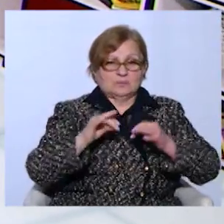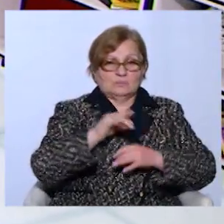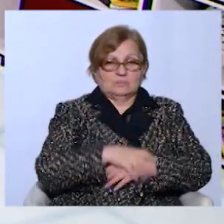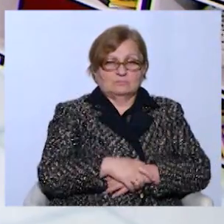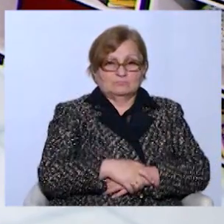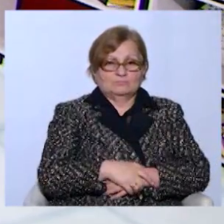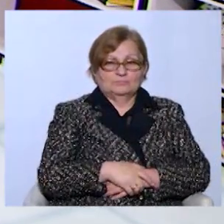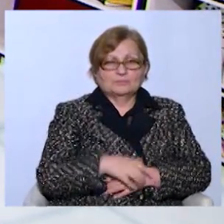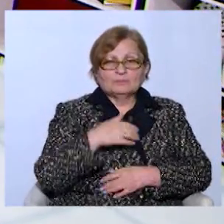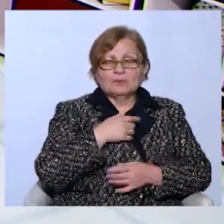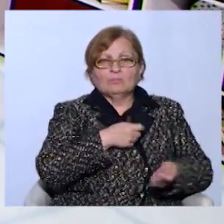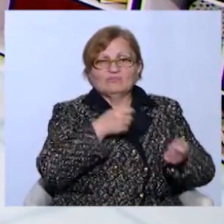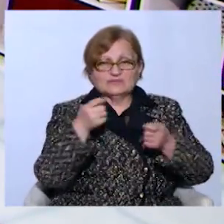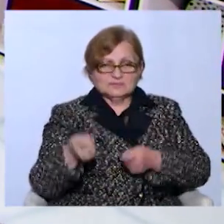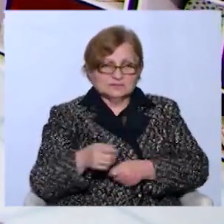აი მე აქ მოვიტანე